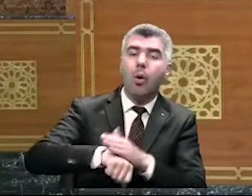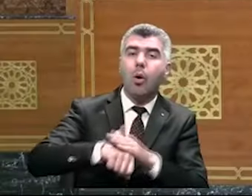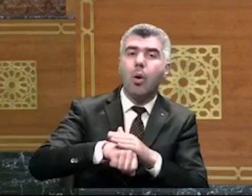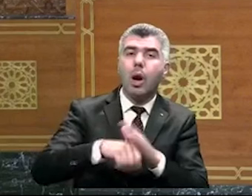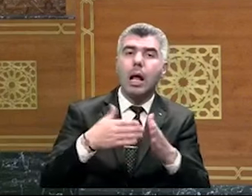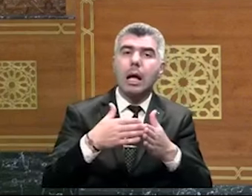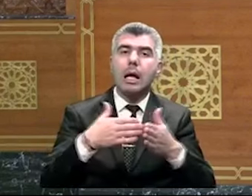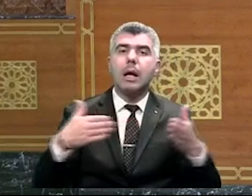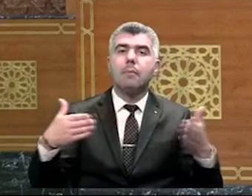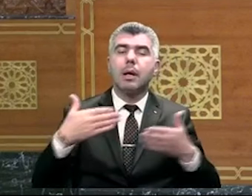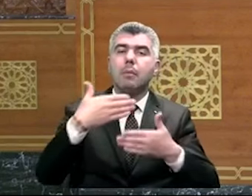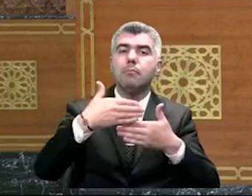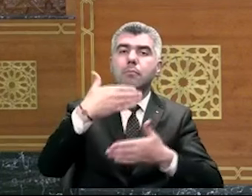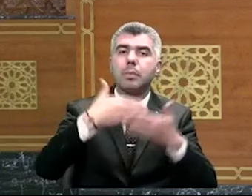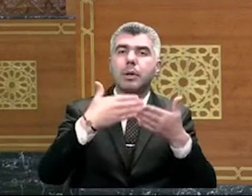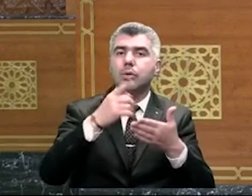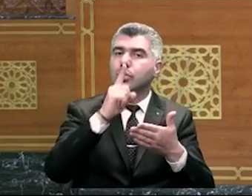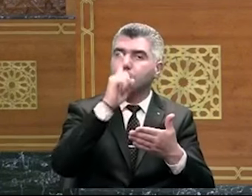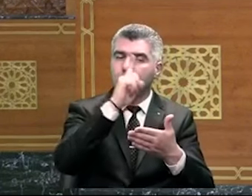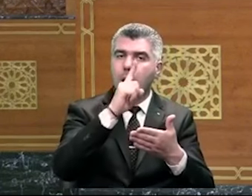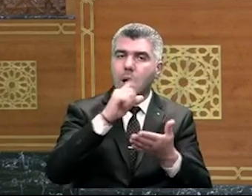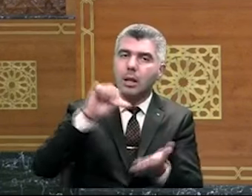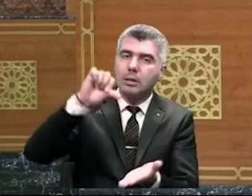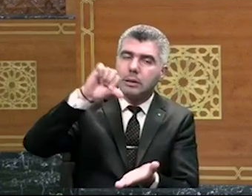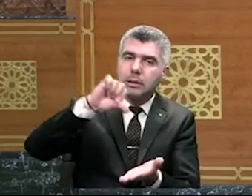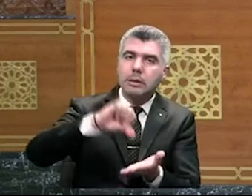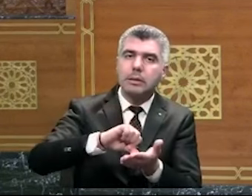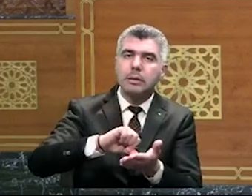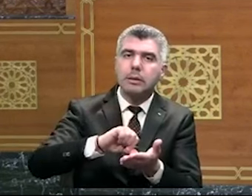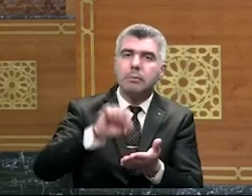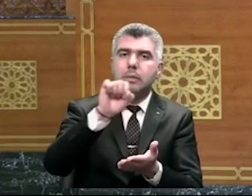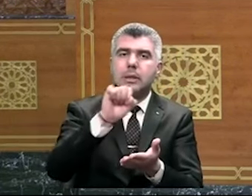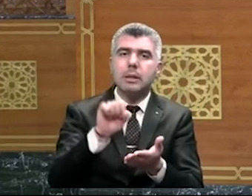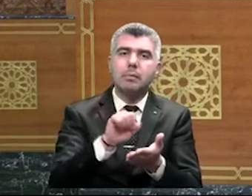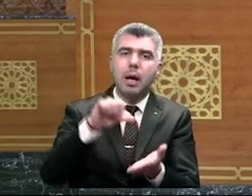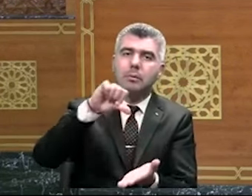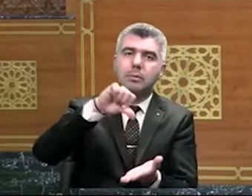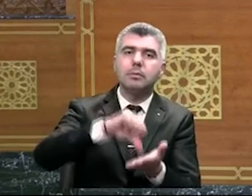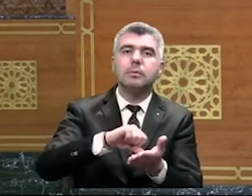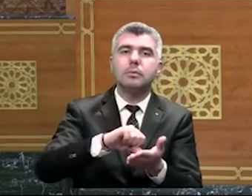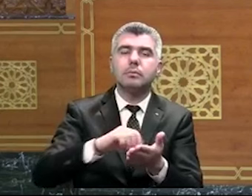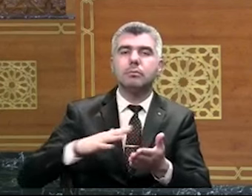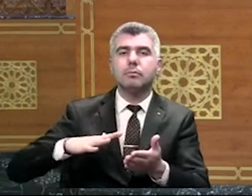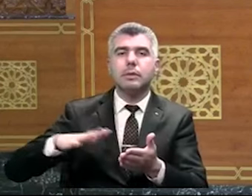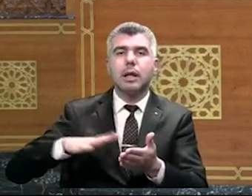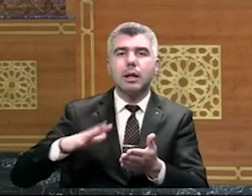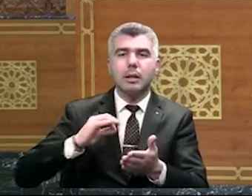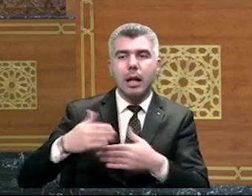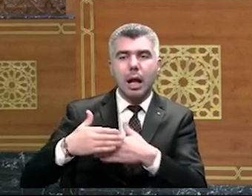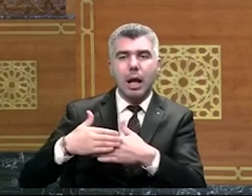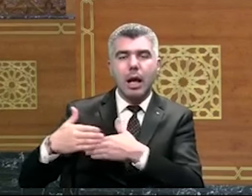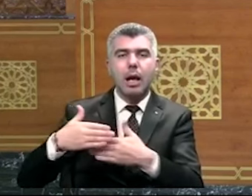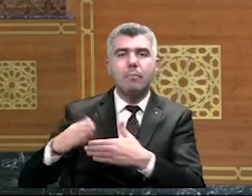سيتم انشاؤه ان شاء الله في مدينه بن سليمان والذي بالطبع هذا سي ششكل كذلك قيمه